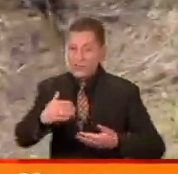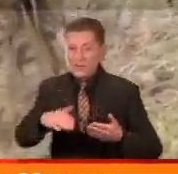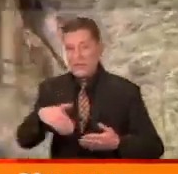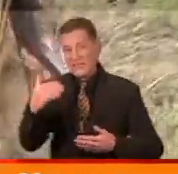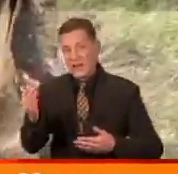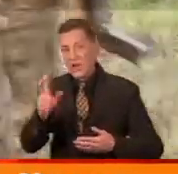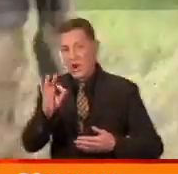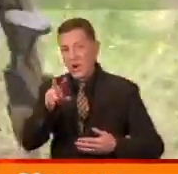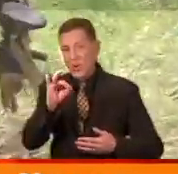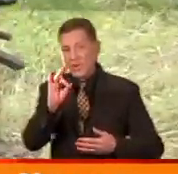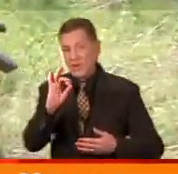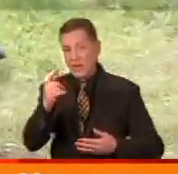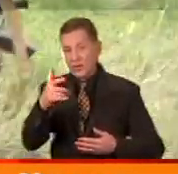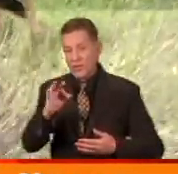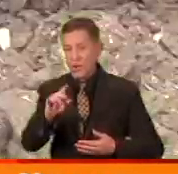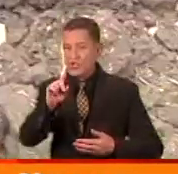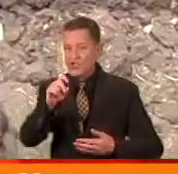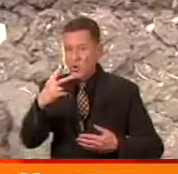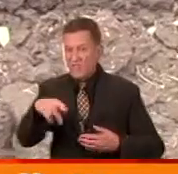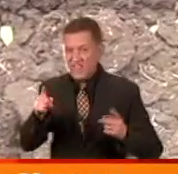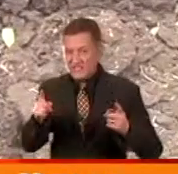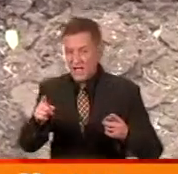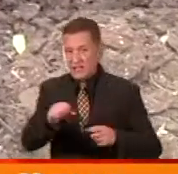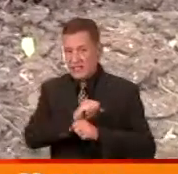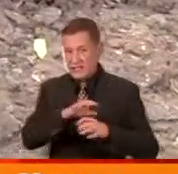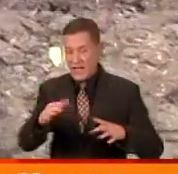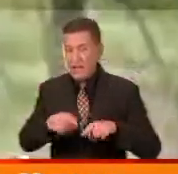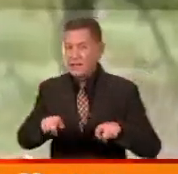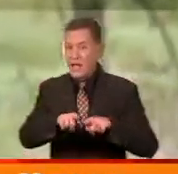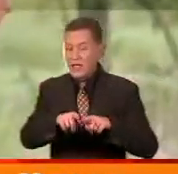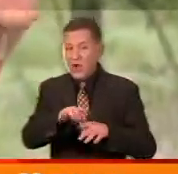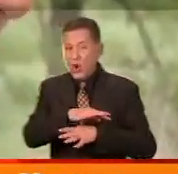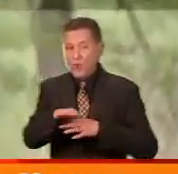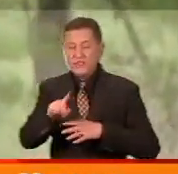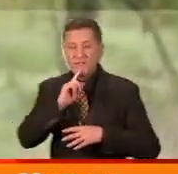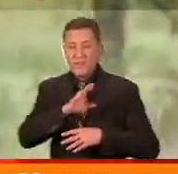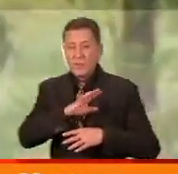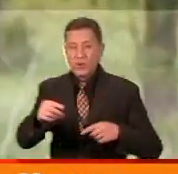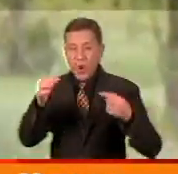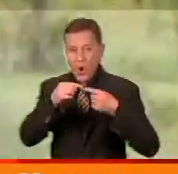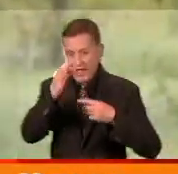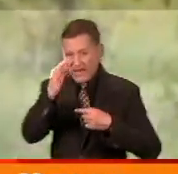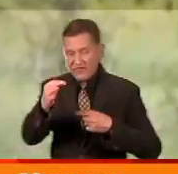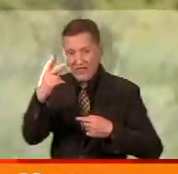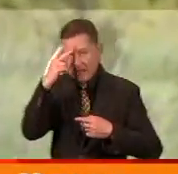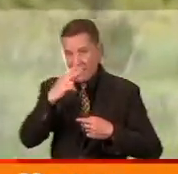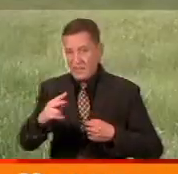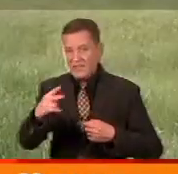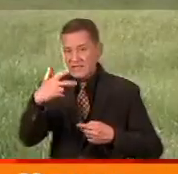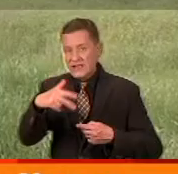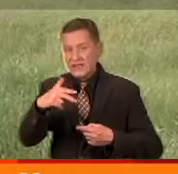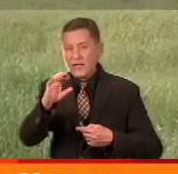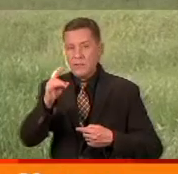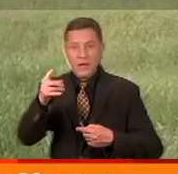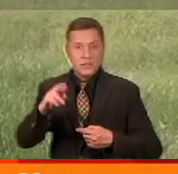Коментарного. 120-й снаряд. Таких масштабних обстрілів, каже, тут не було рівно 2 місяці від 30 березня. Чому раптом